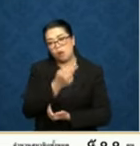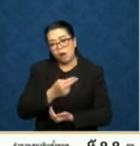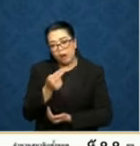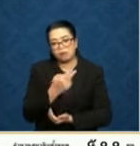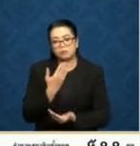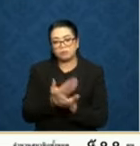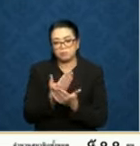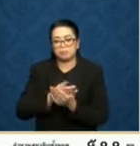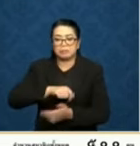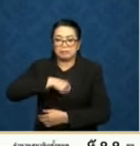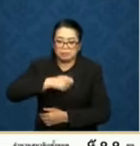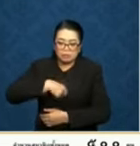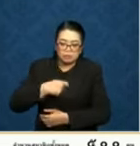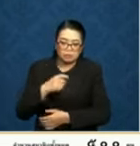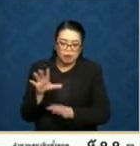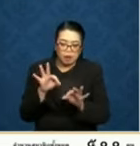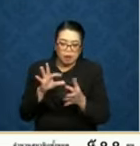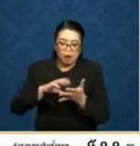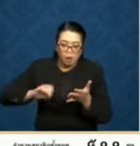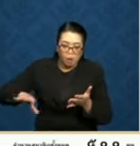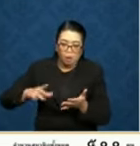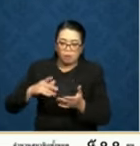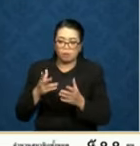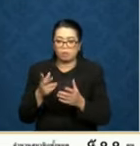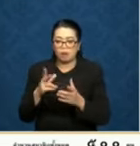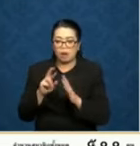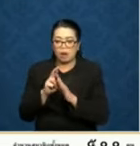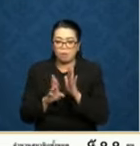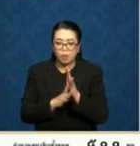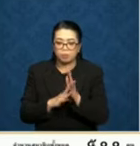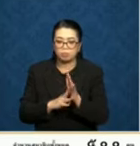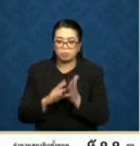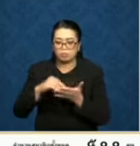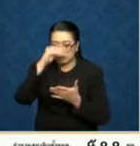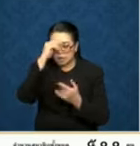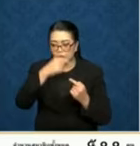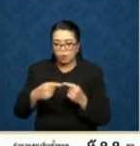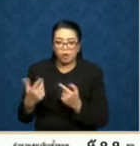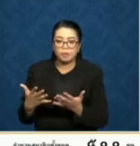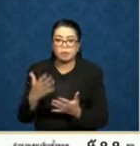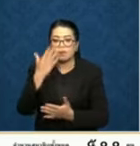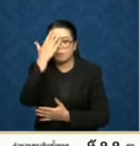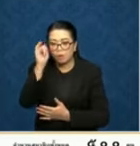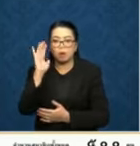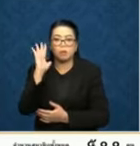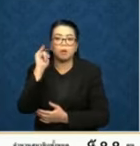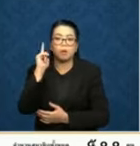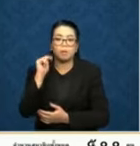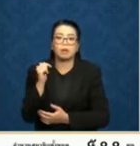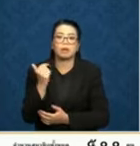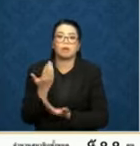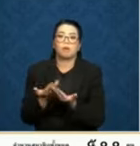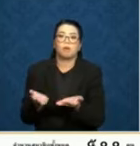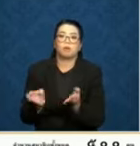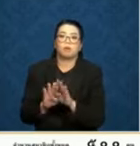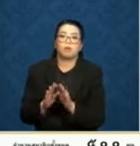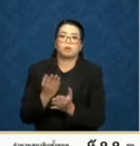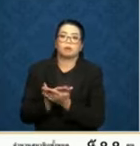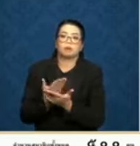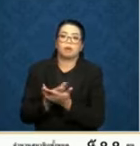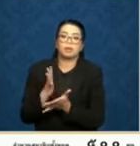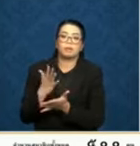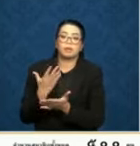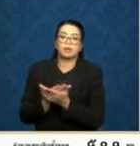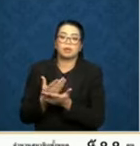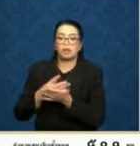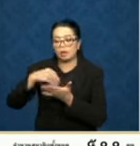าคตของพวกเราต้องถูกคัดออกจากระบบการศึกษา ไมไดเรนทั้สือเพียงเพาะพ่แม่เขา ครอบครัวเขา ไม่มเง